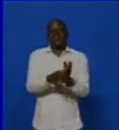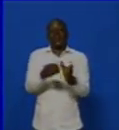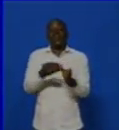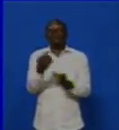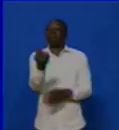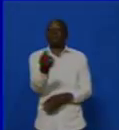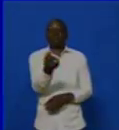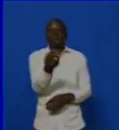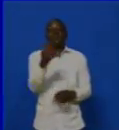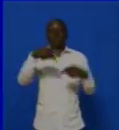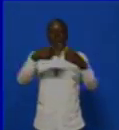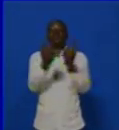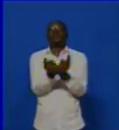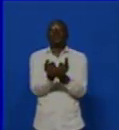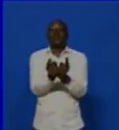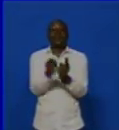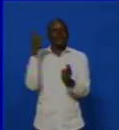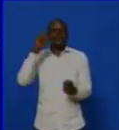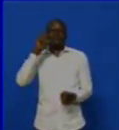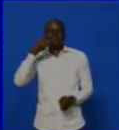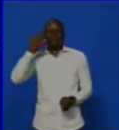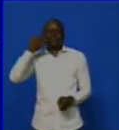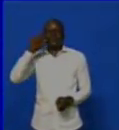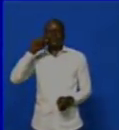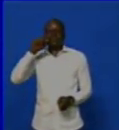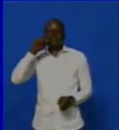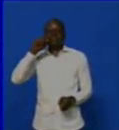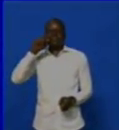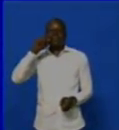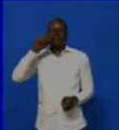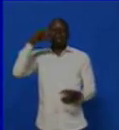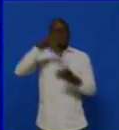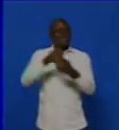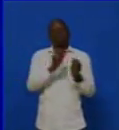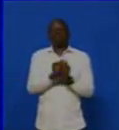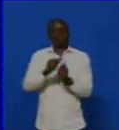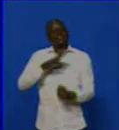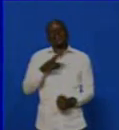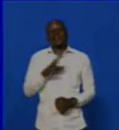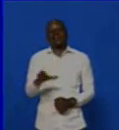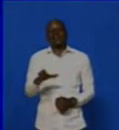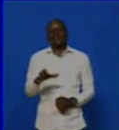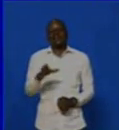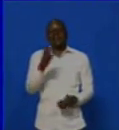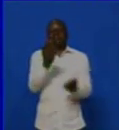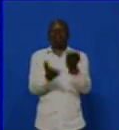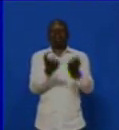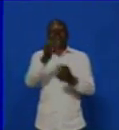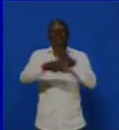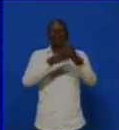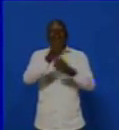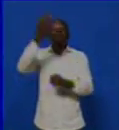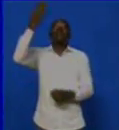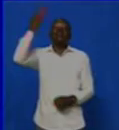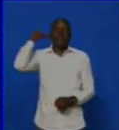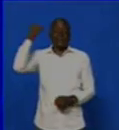en gros, et en légumineuses, bon, dans l'ensemble, ça va. Comparativement à celle de l'année dernière, la